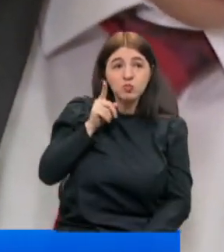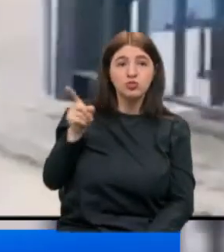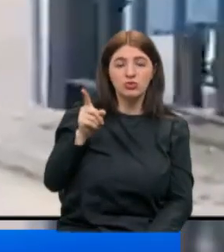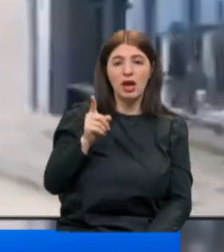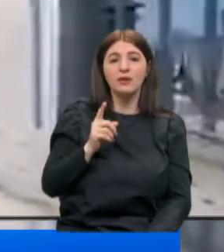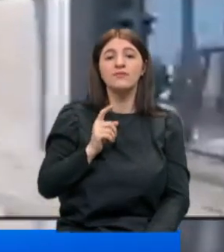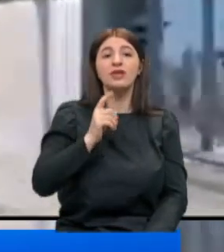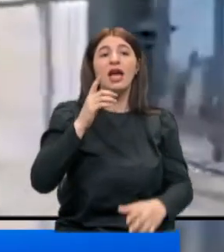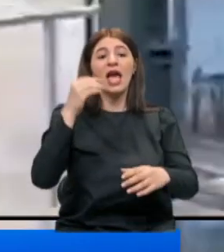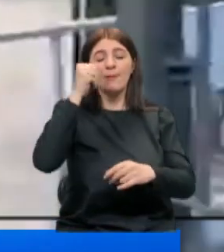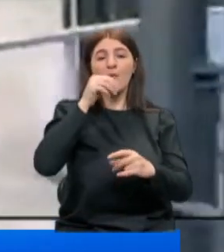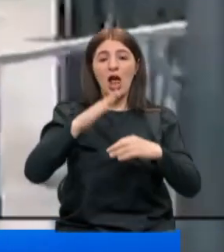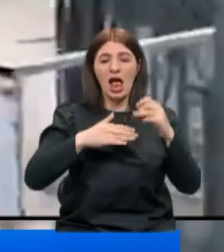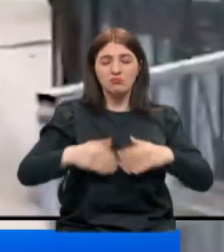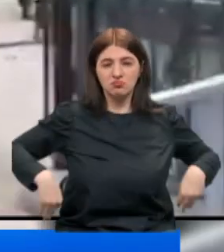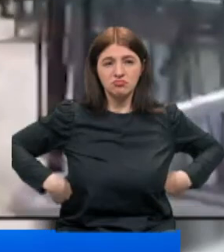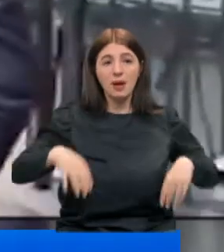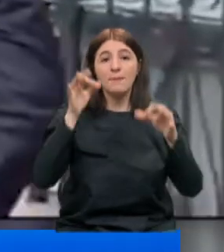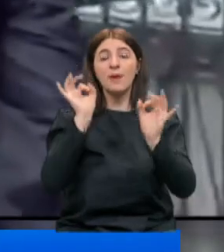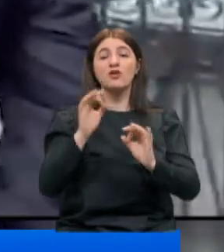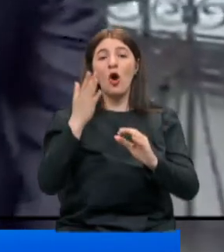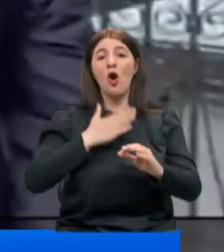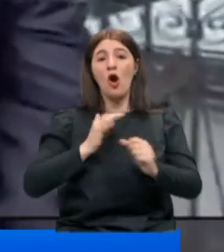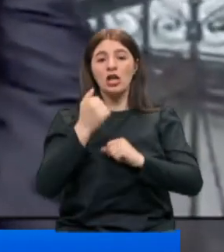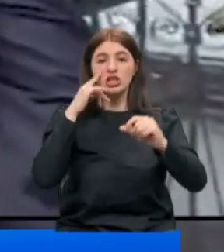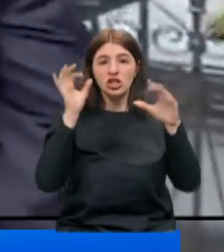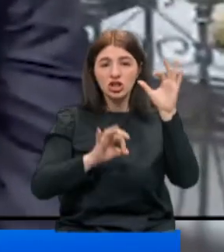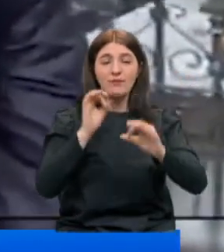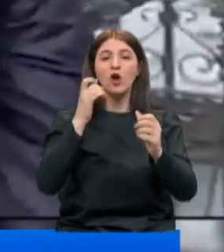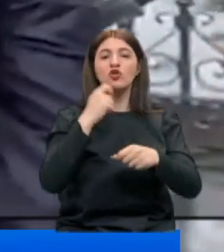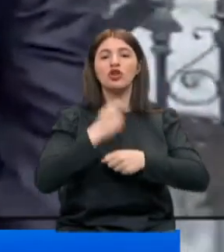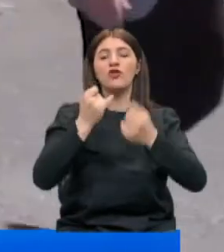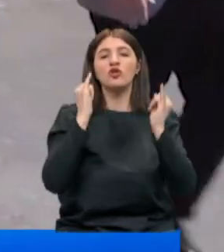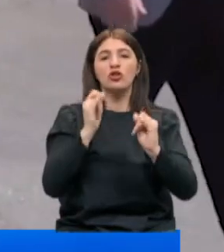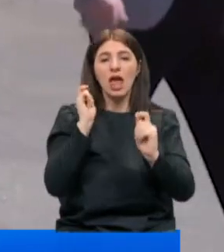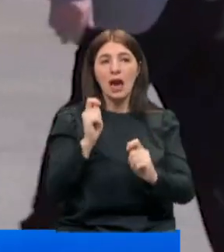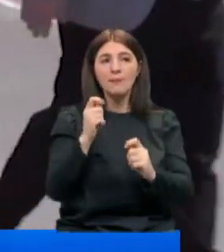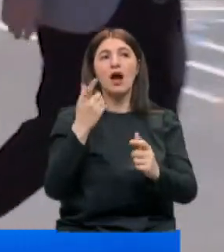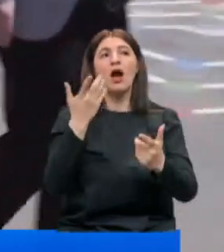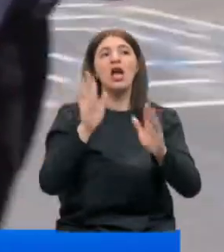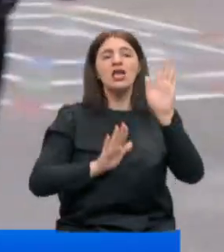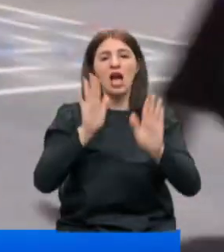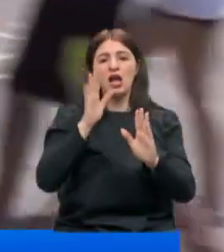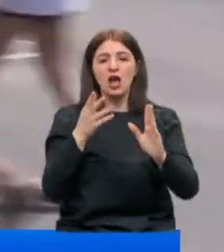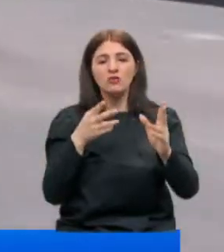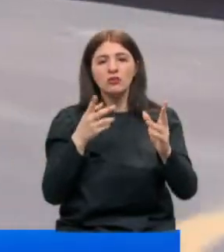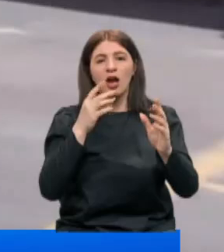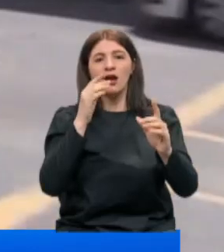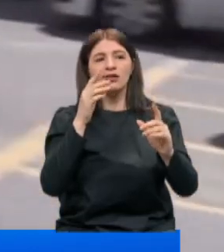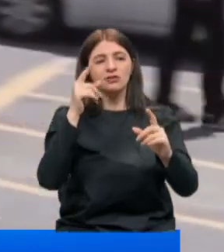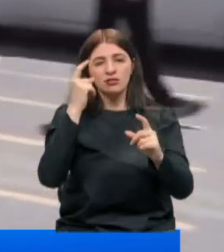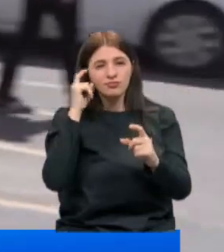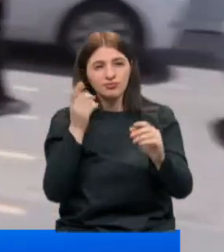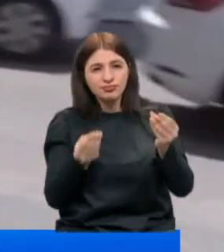İmamoğlu'na ellerini arkasına bağladığı için başlatılan ön inceleme ve görevi kötüye kullanma İhaleye fesat karıştırma usulsüzlük gibi